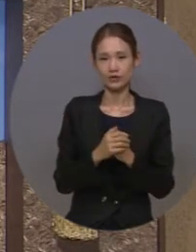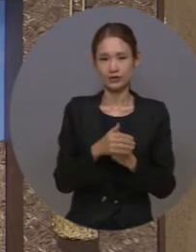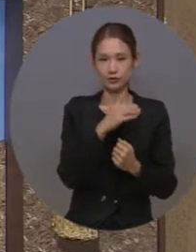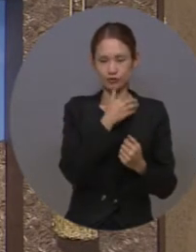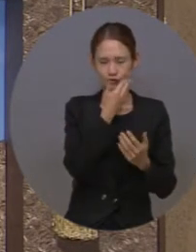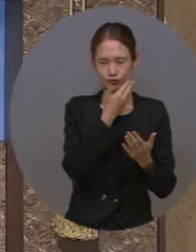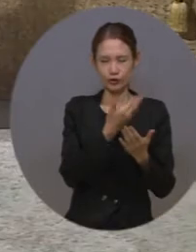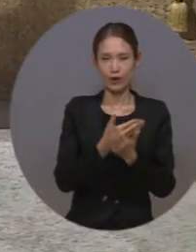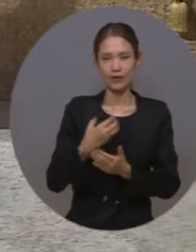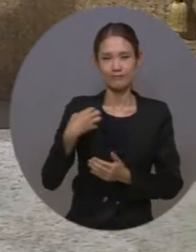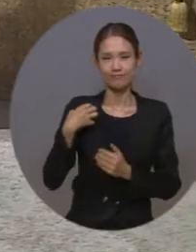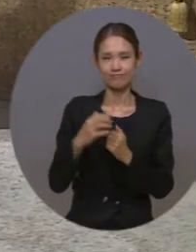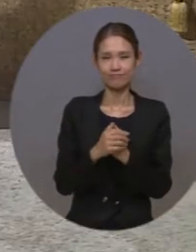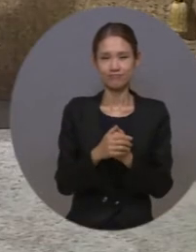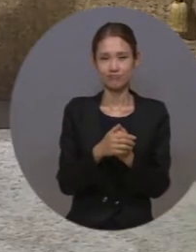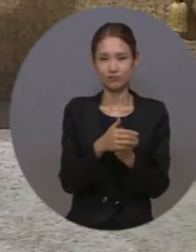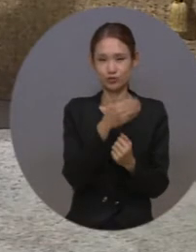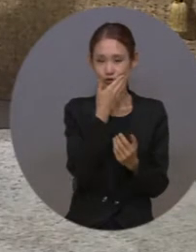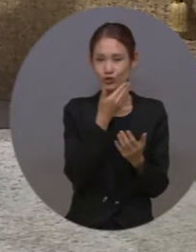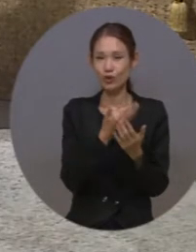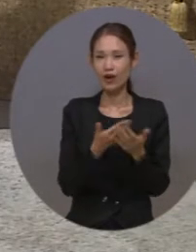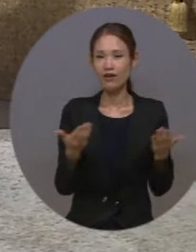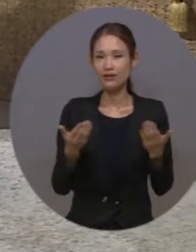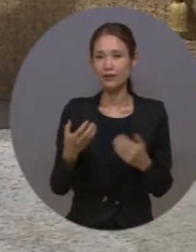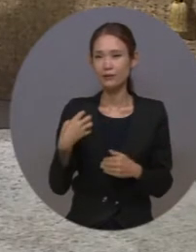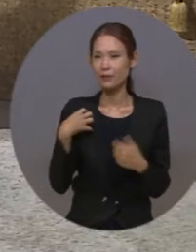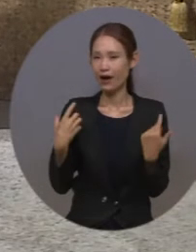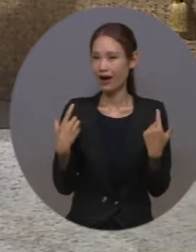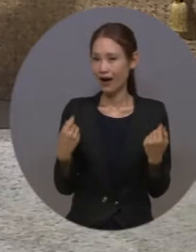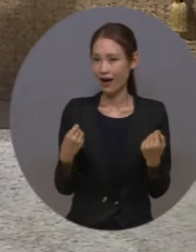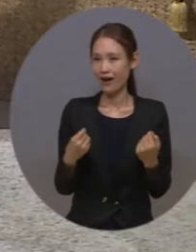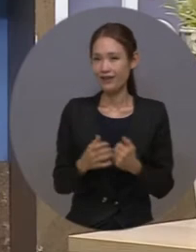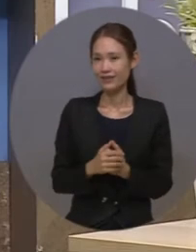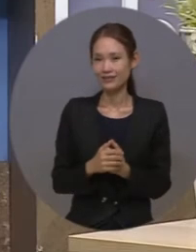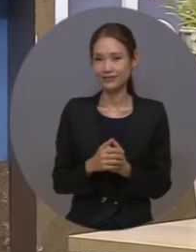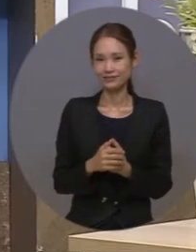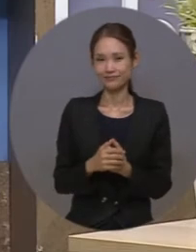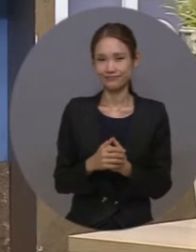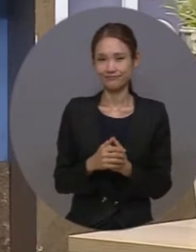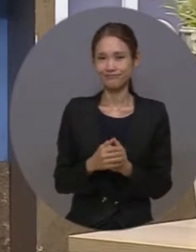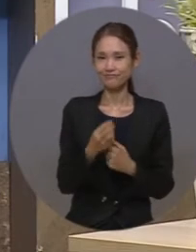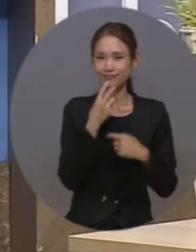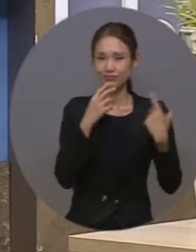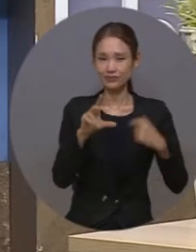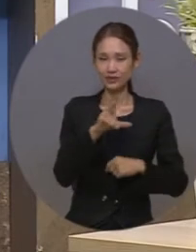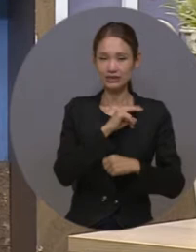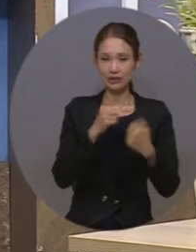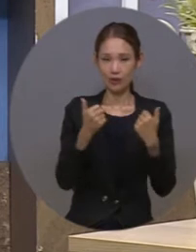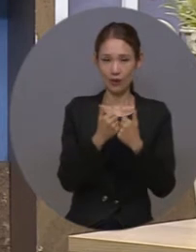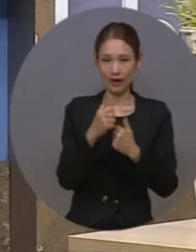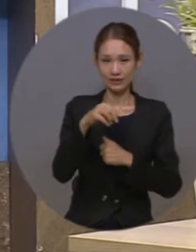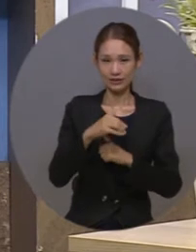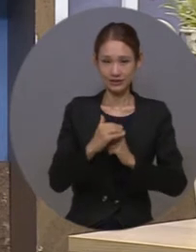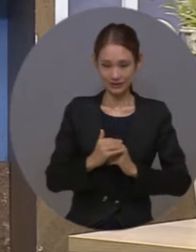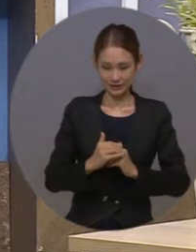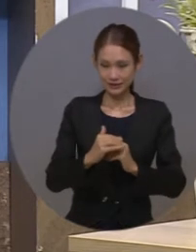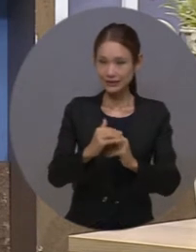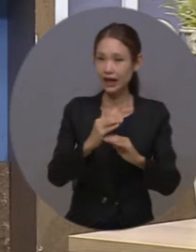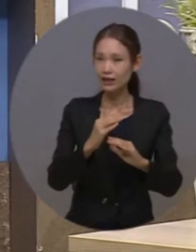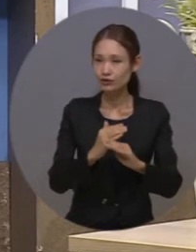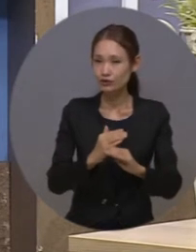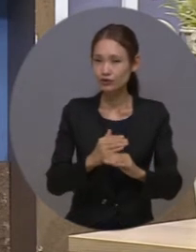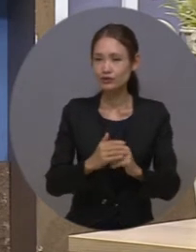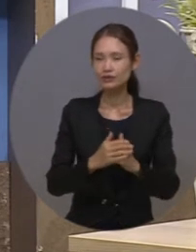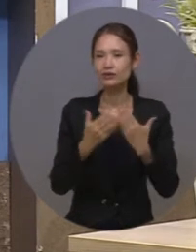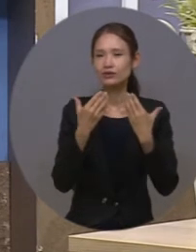하고 있습니다. 네, 굉장히 또 중요한 임무를 맡고 계신 것 같은데 이 경기도 의회에서 진행하고 계시는